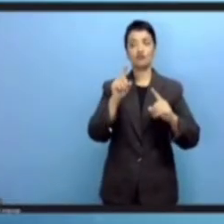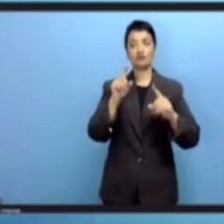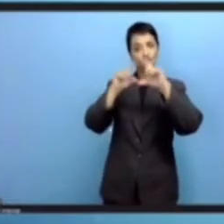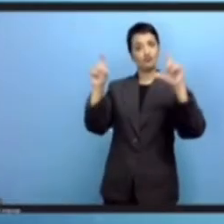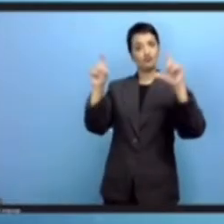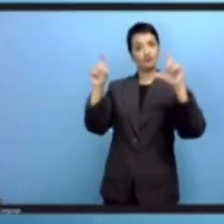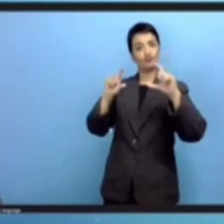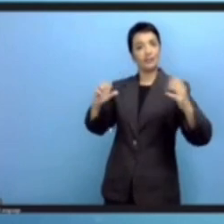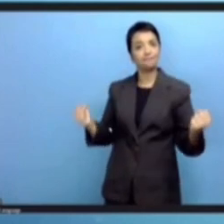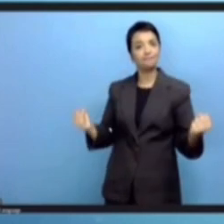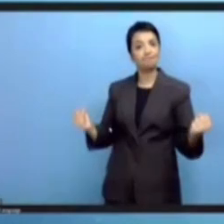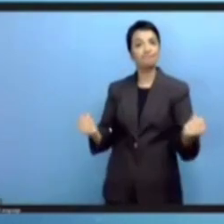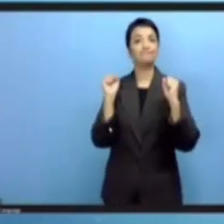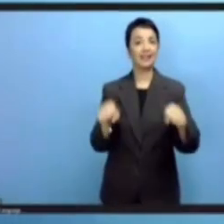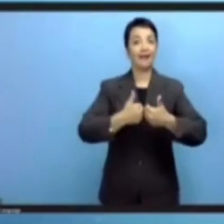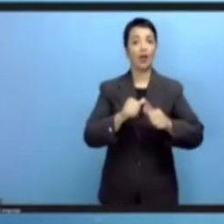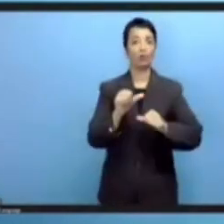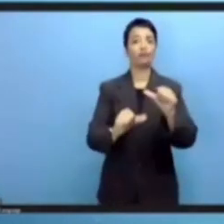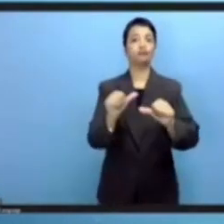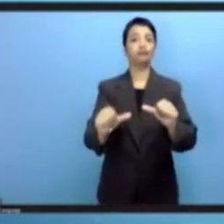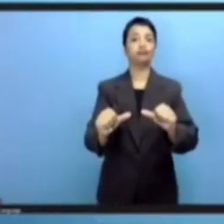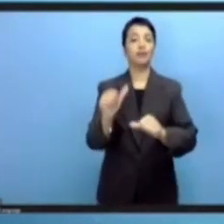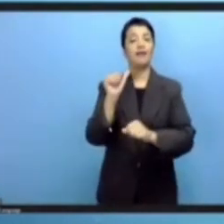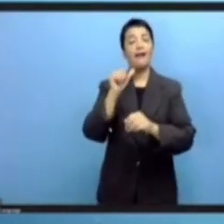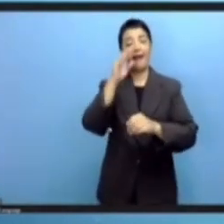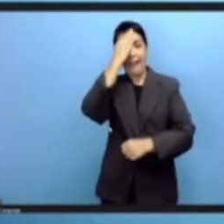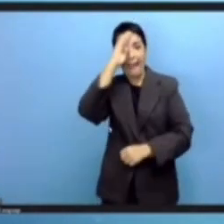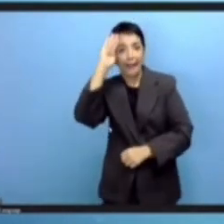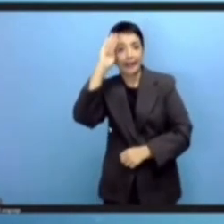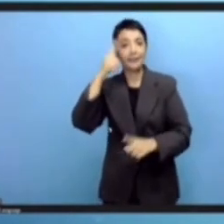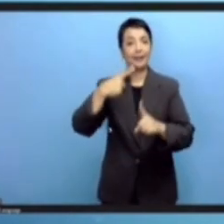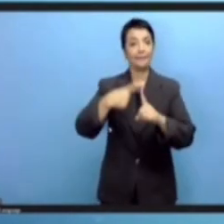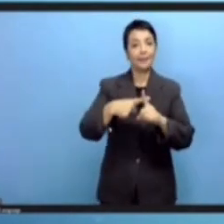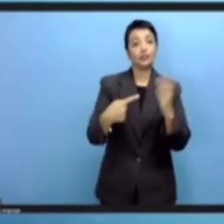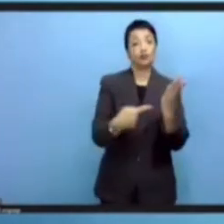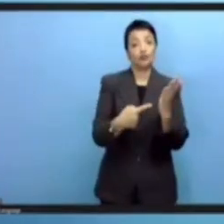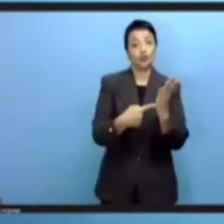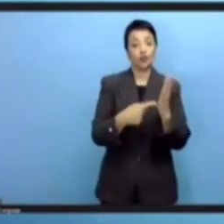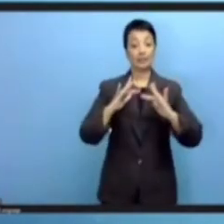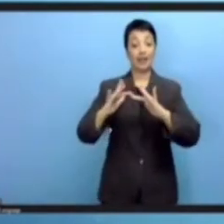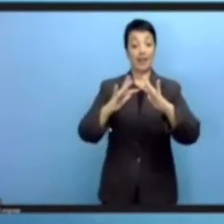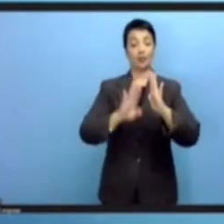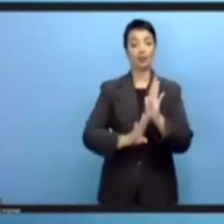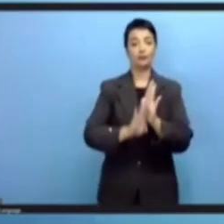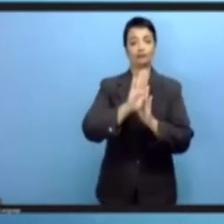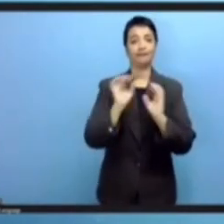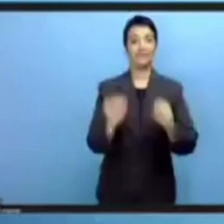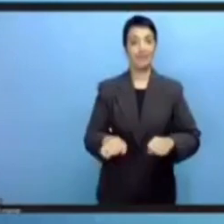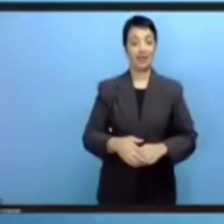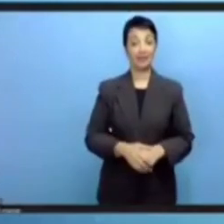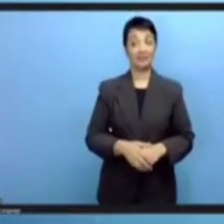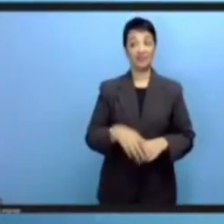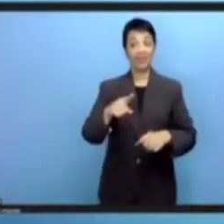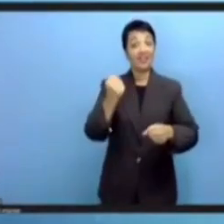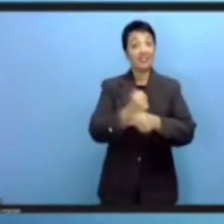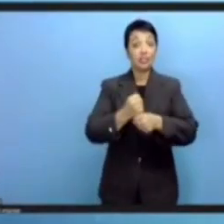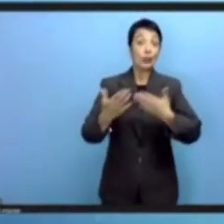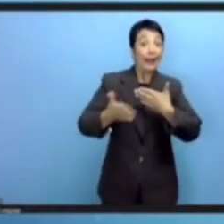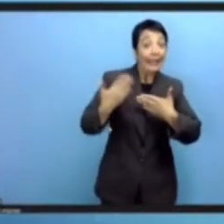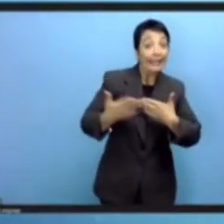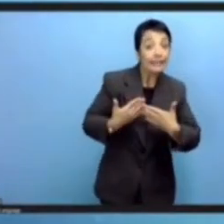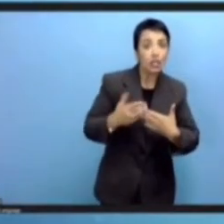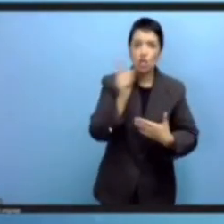direction des gouvernements, mais également de la société civile, des milieux universitaires et des entreprises technologiques. C'est une